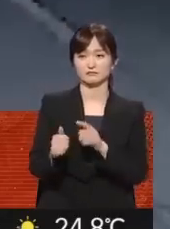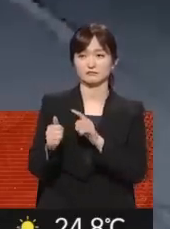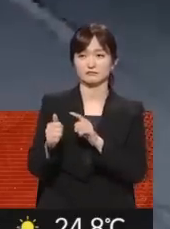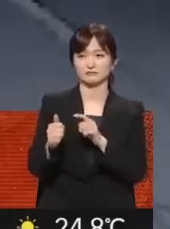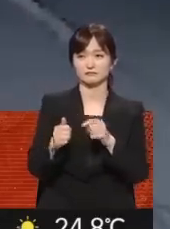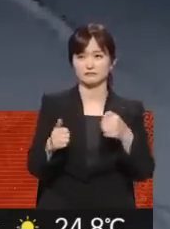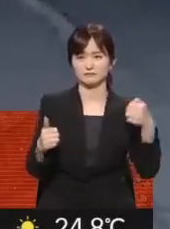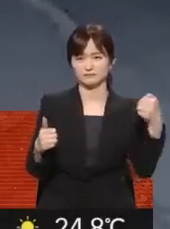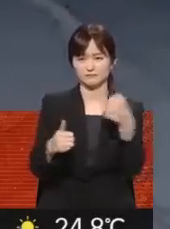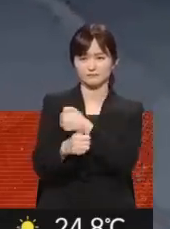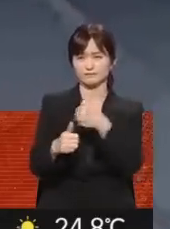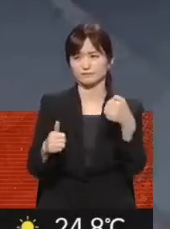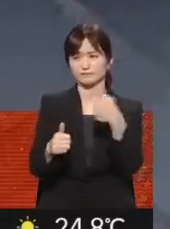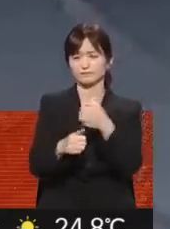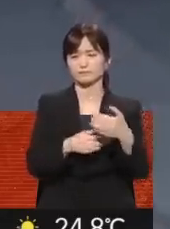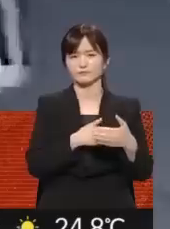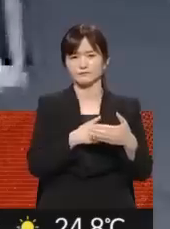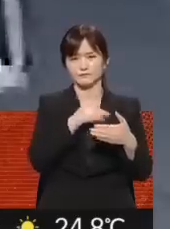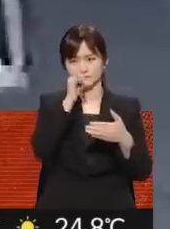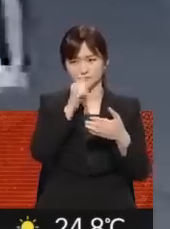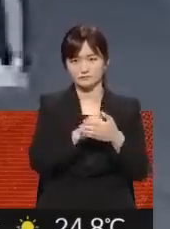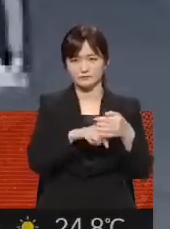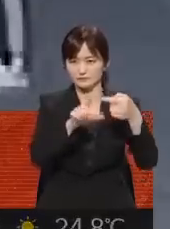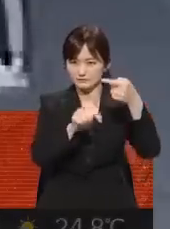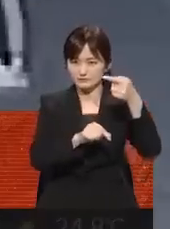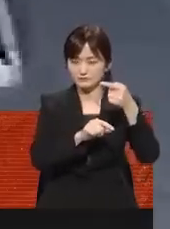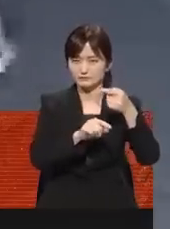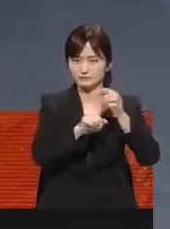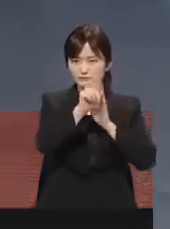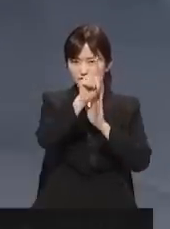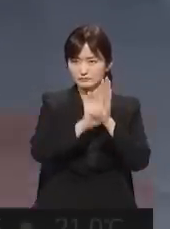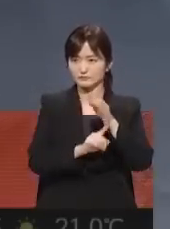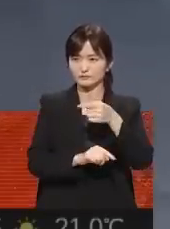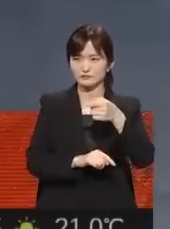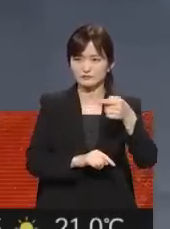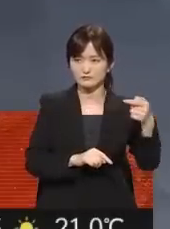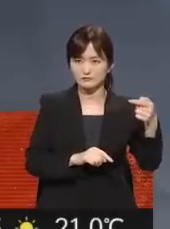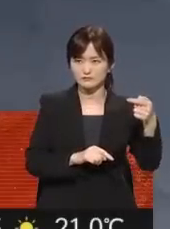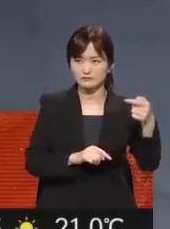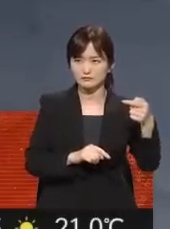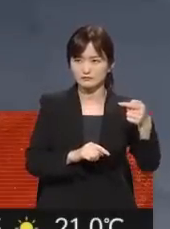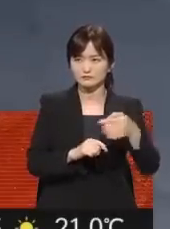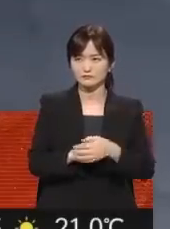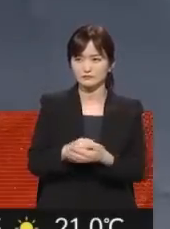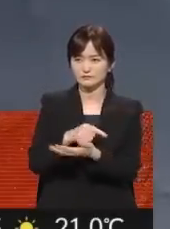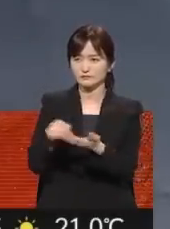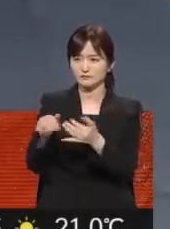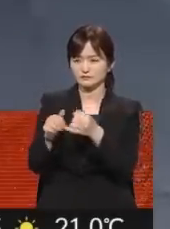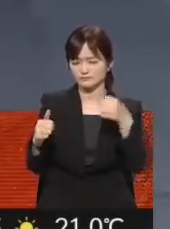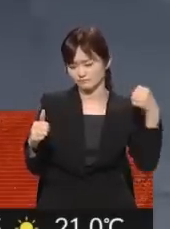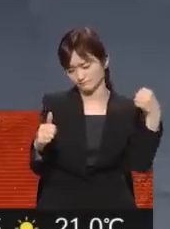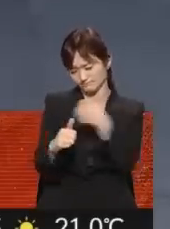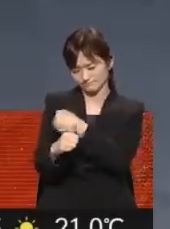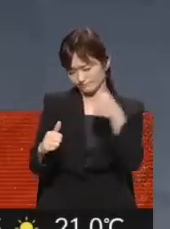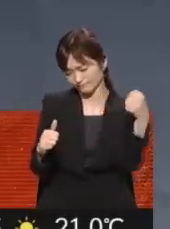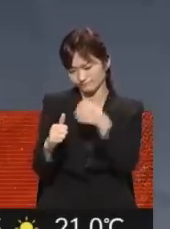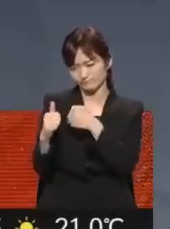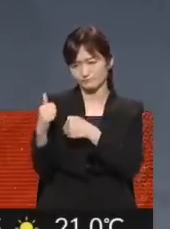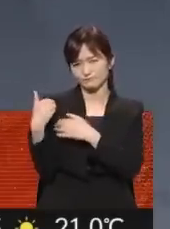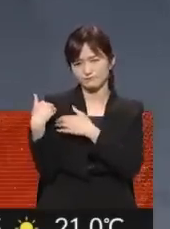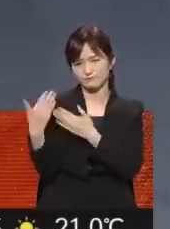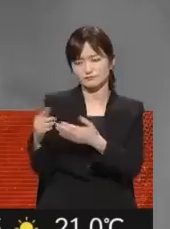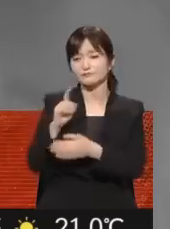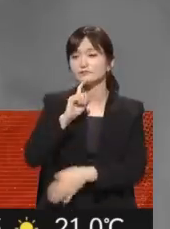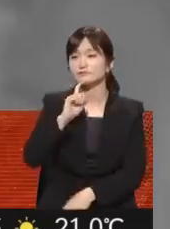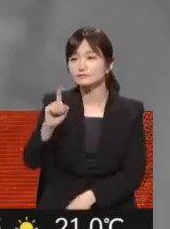것 같아요 그래서 그 당시 1월이니까 영화 날씨니까이 피해자가 저렇게 하고 난 이후에 한 10분 정도 방치가 됐다라고 하는데이